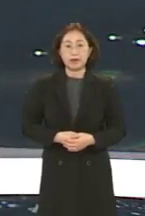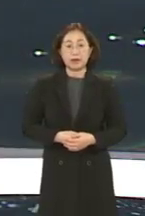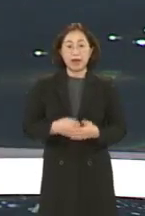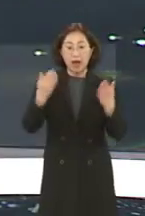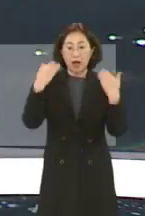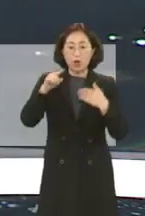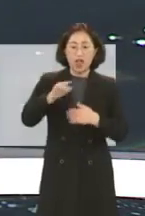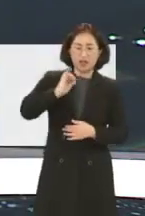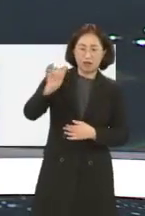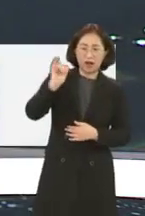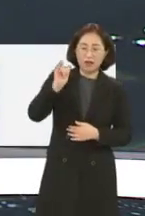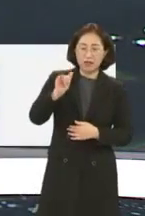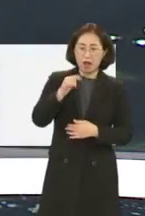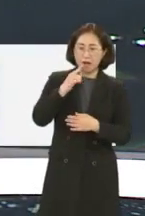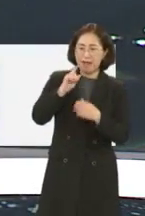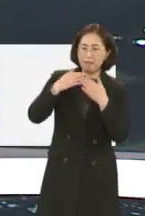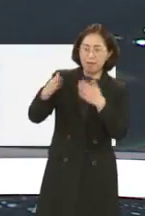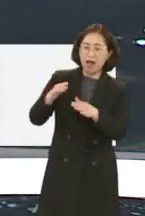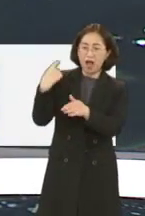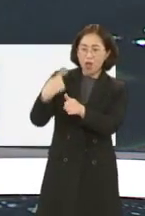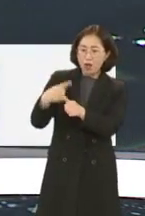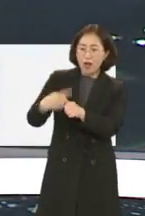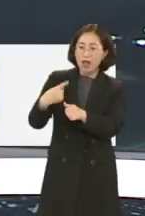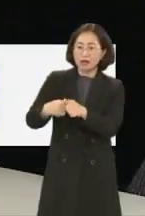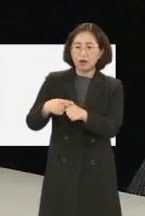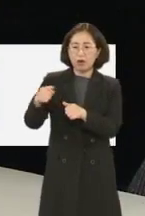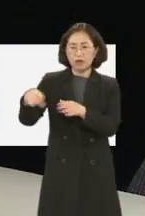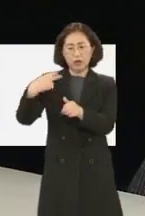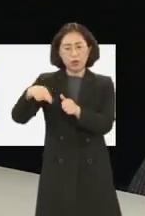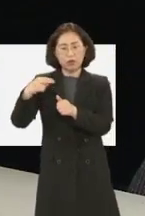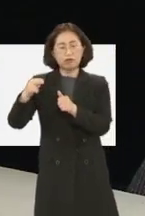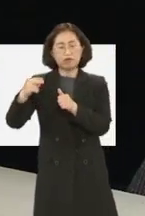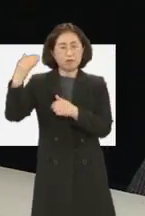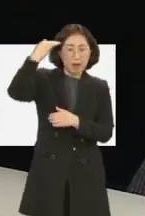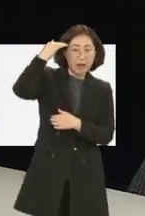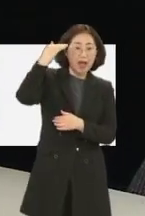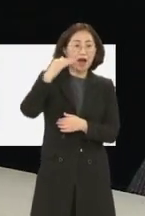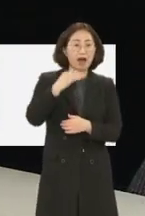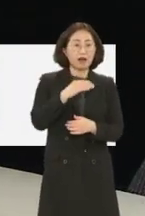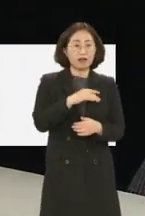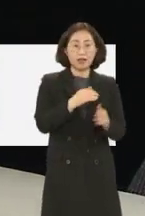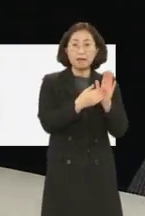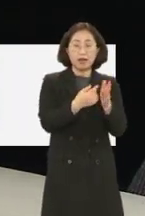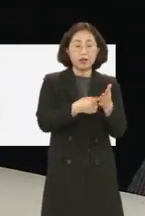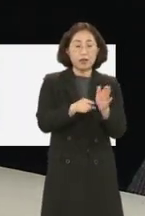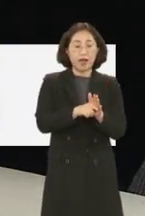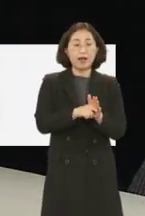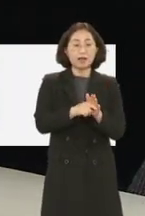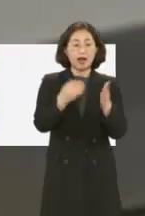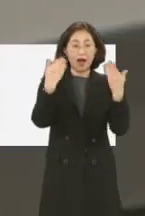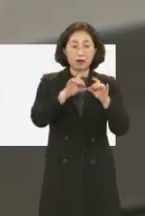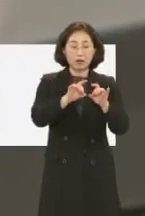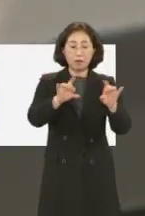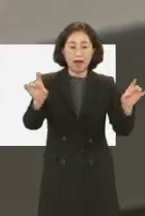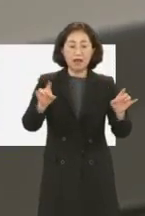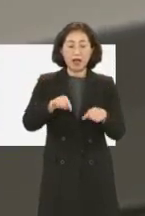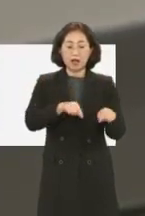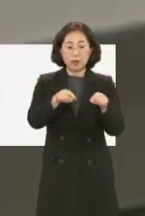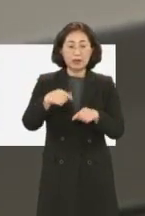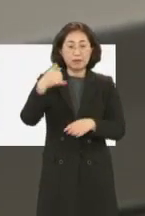학교에 전화를 걸어 폭언과 욕설을 하는 등 교육활동을 침해하는 행위를 막기 위해 대전 지역 각급 학교마다